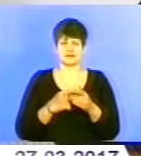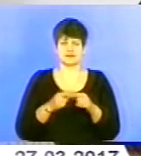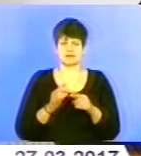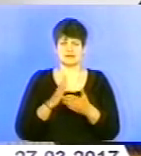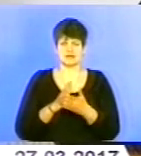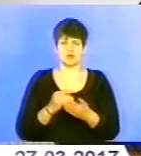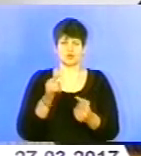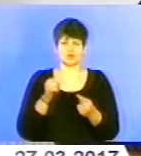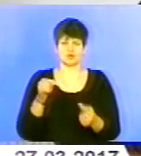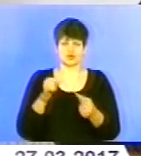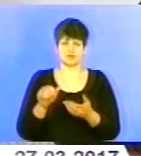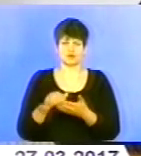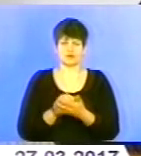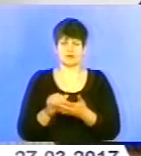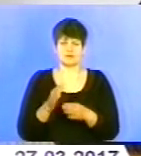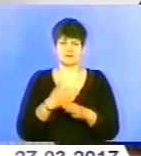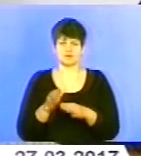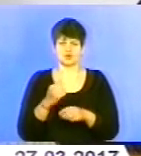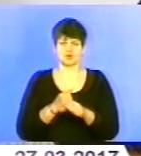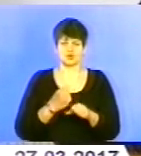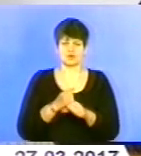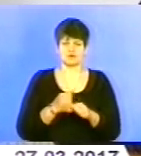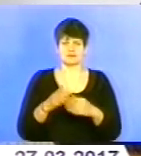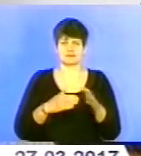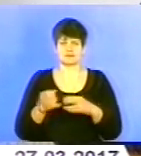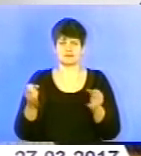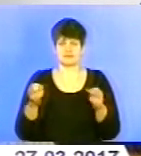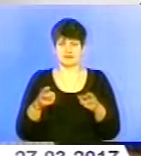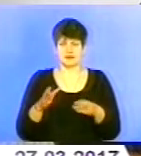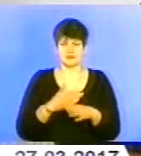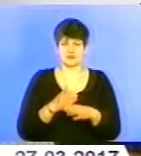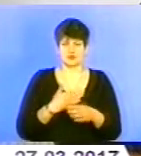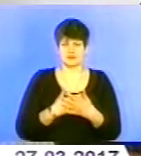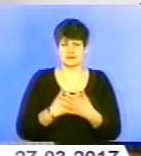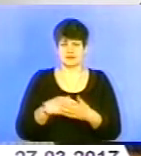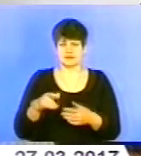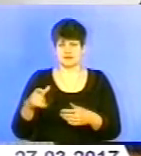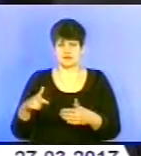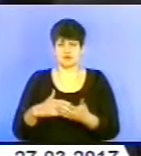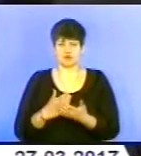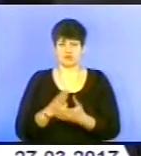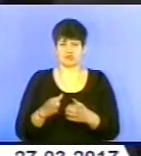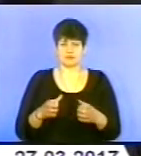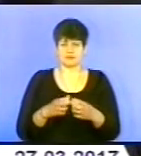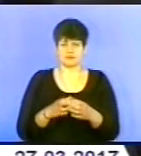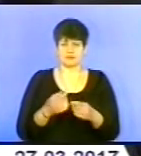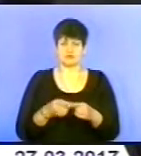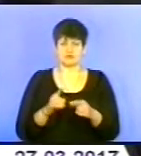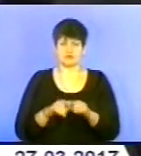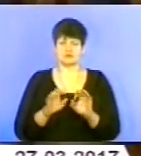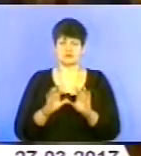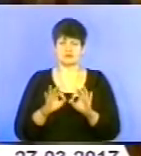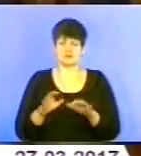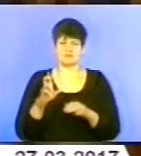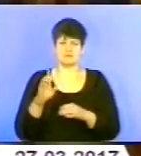узгодженим документом між розробниками, між фахівцями, між громадськими активістами, між політичними партіями. Про це мер сказав під час